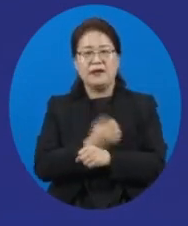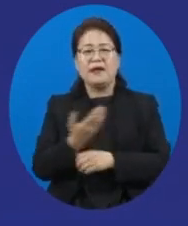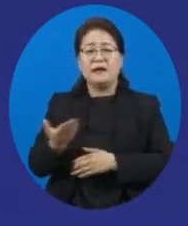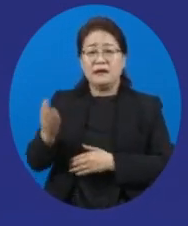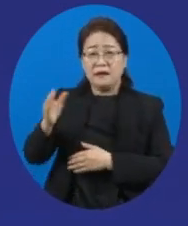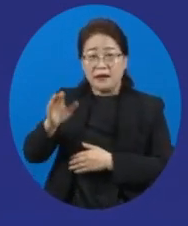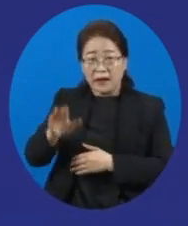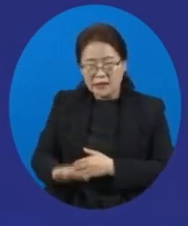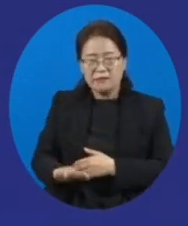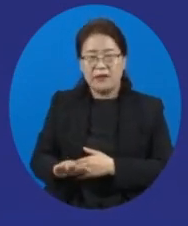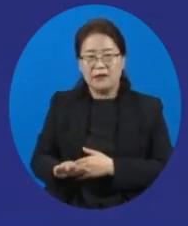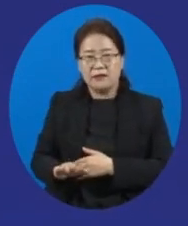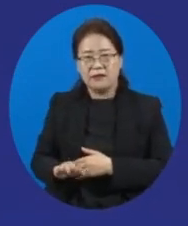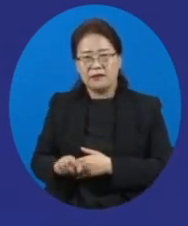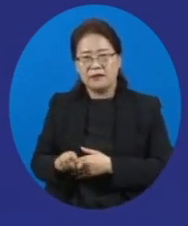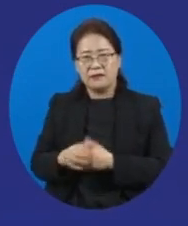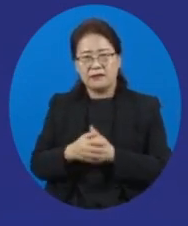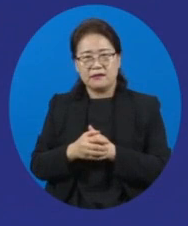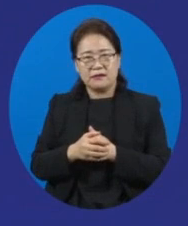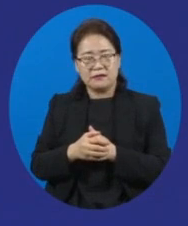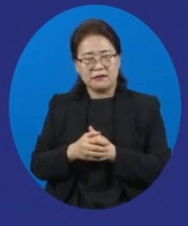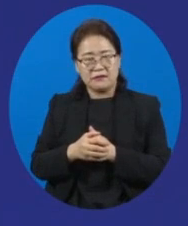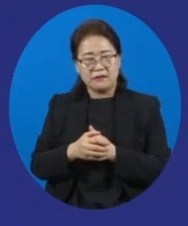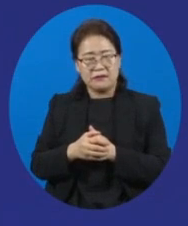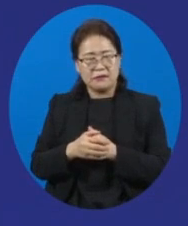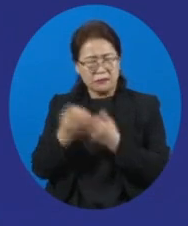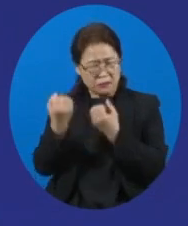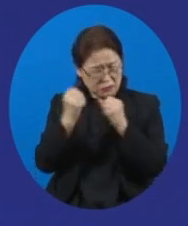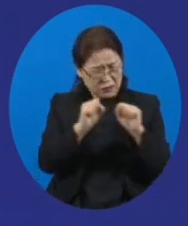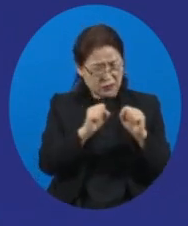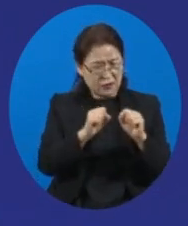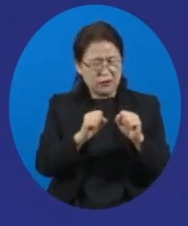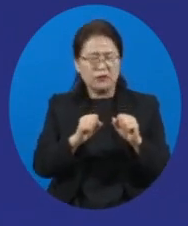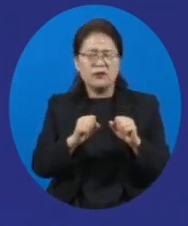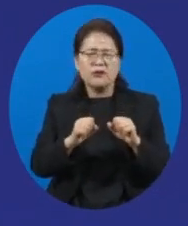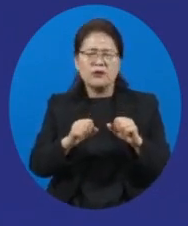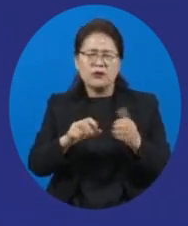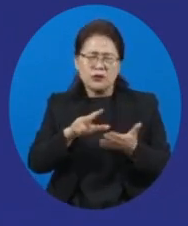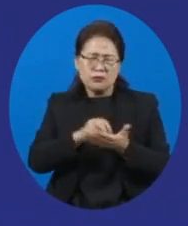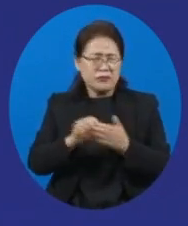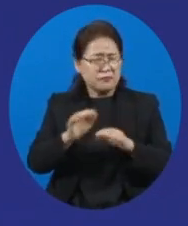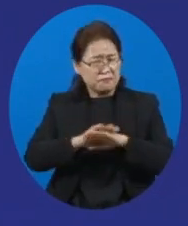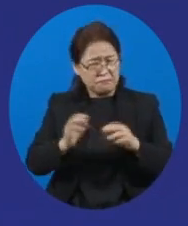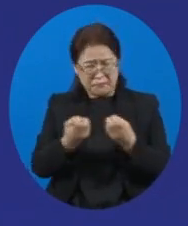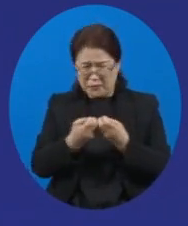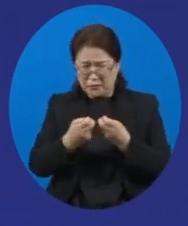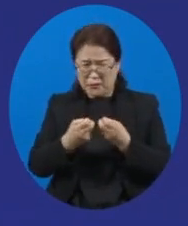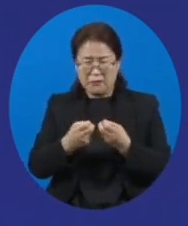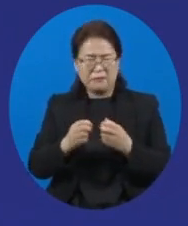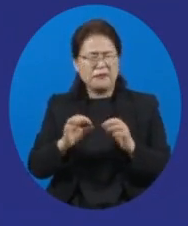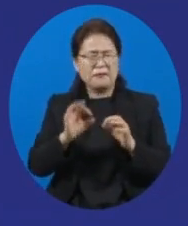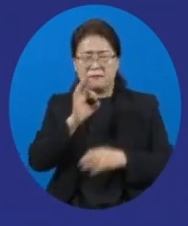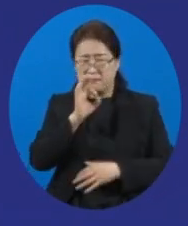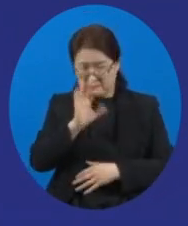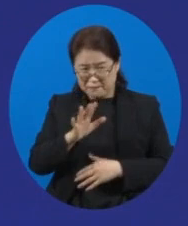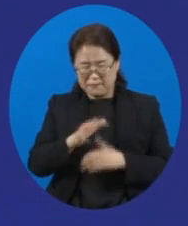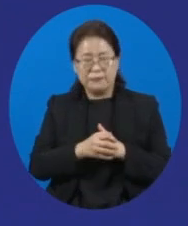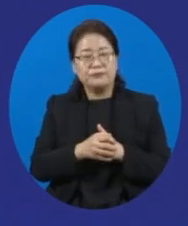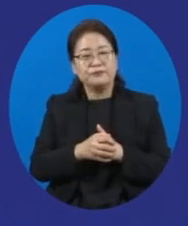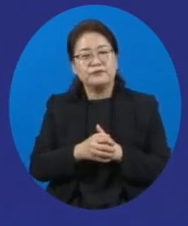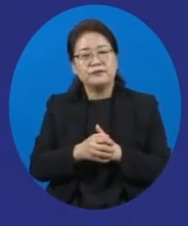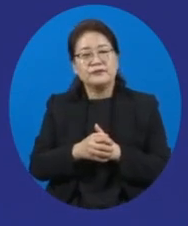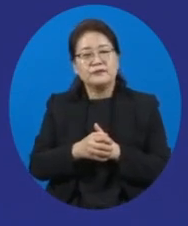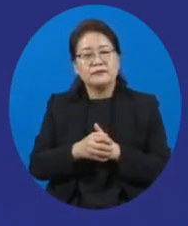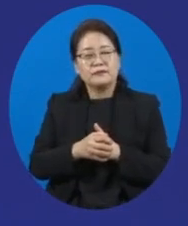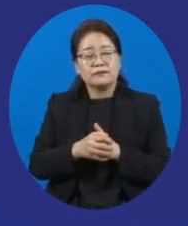하지만 그것은 문제를 해결하는 방법이 아닙니다. 우리가